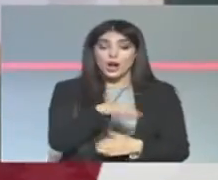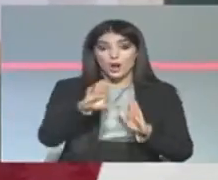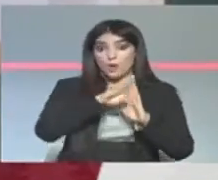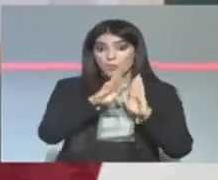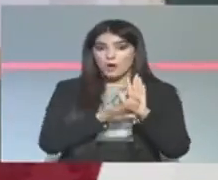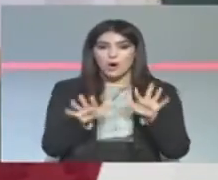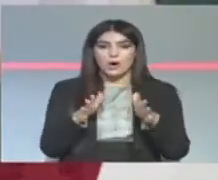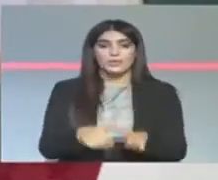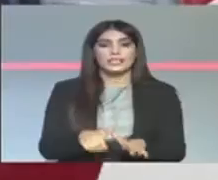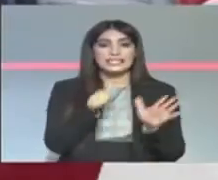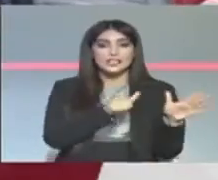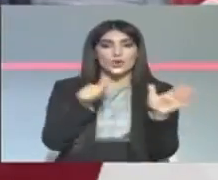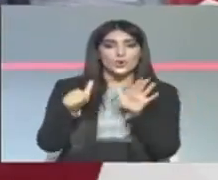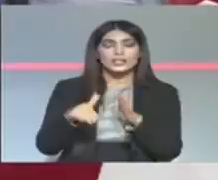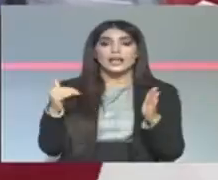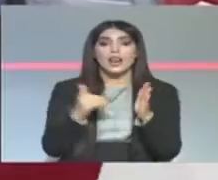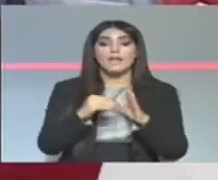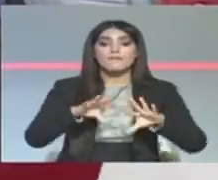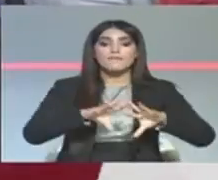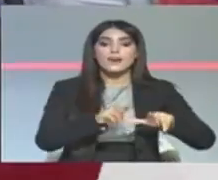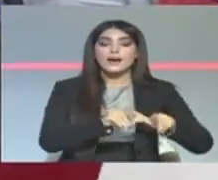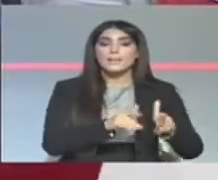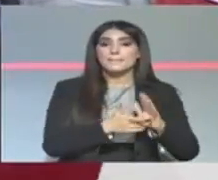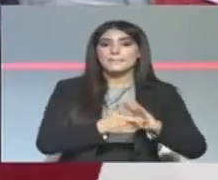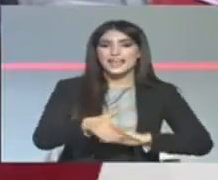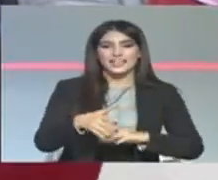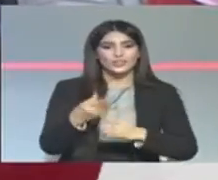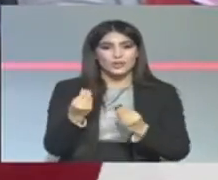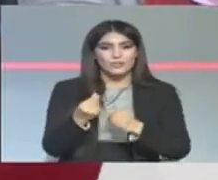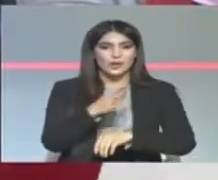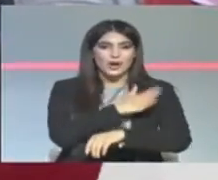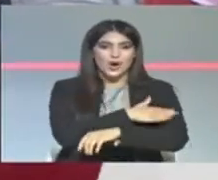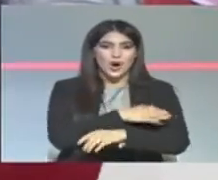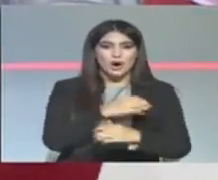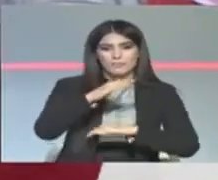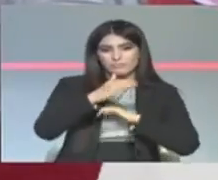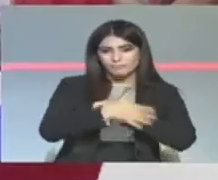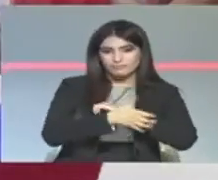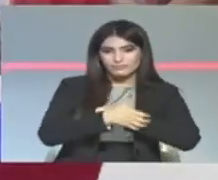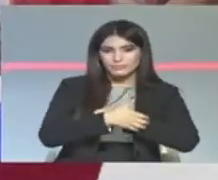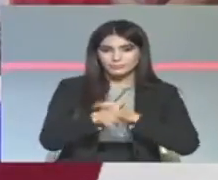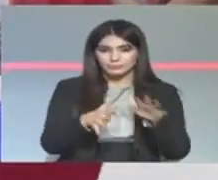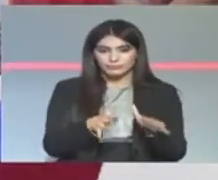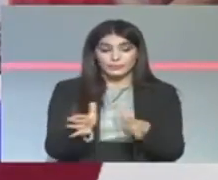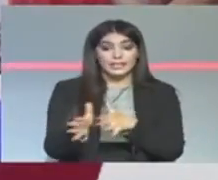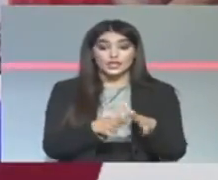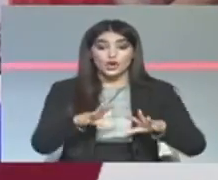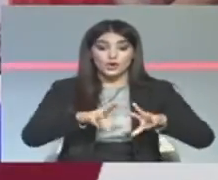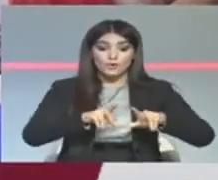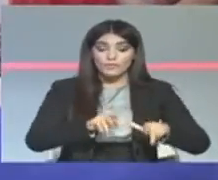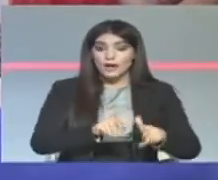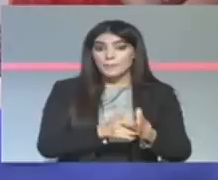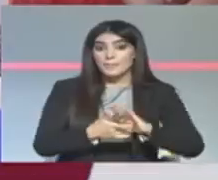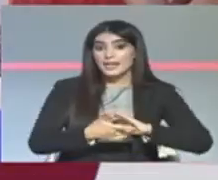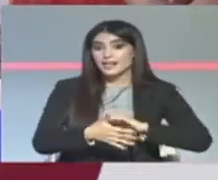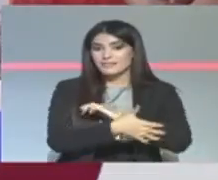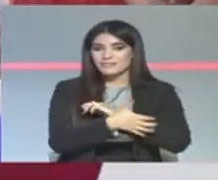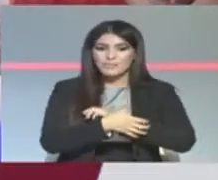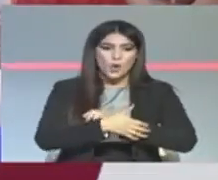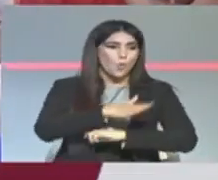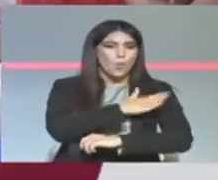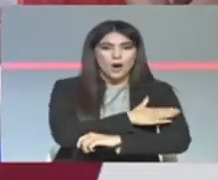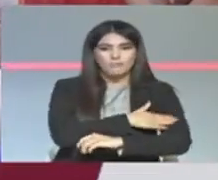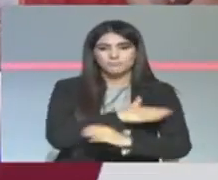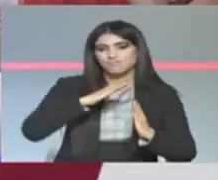لحوالي سته وستين الف اسره من ذوي الدخل المتوسط والمنخفض شريحه مهمه ياثر واللي هي مثلا عدد كبير